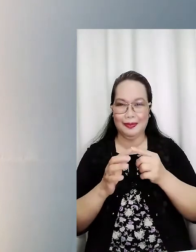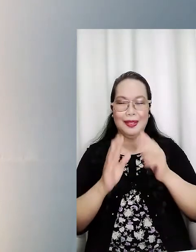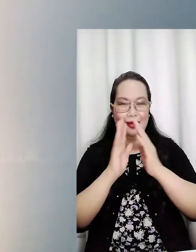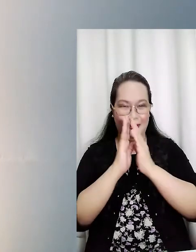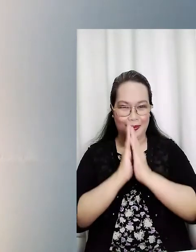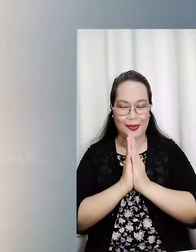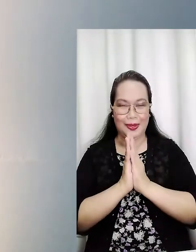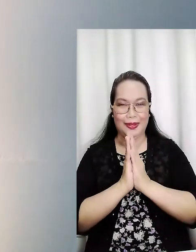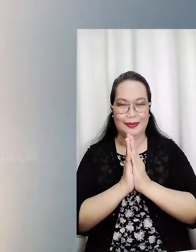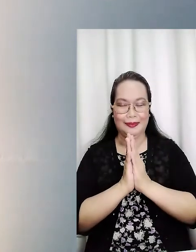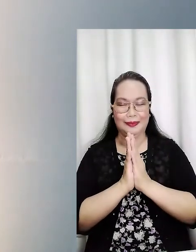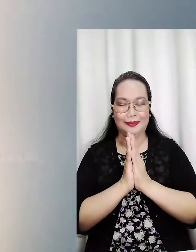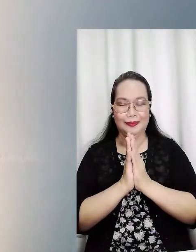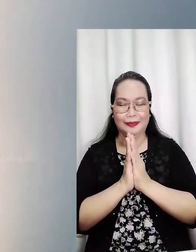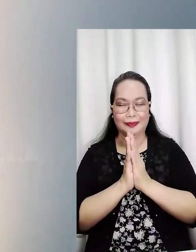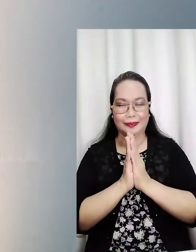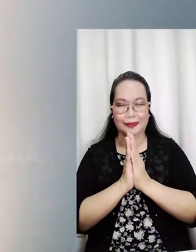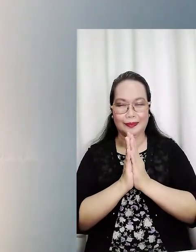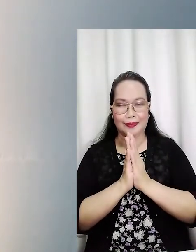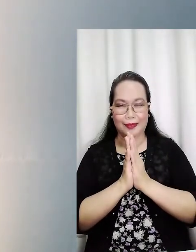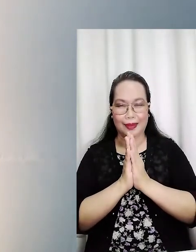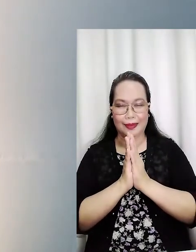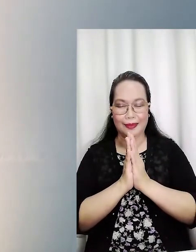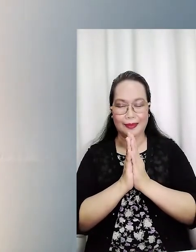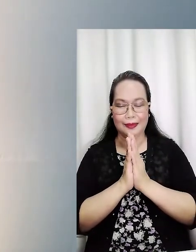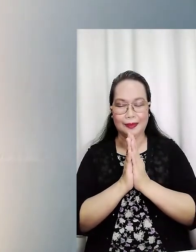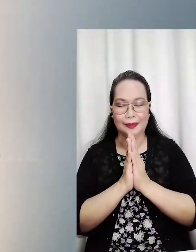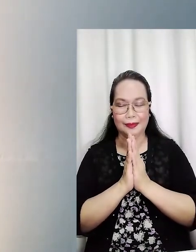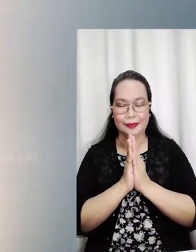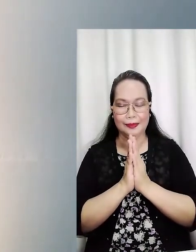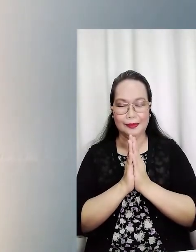pong panalangin. Let's come before the Lord in prayer.